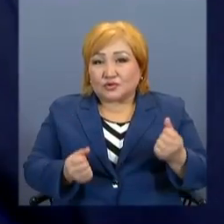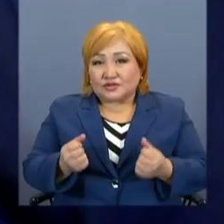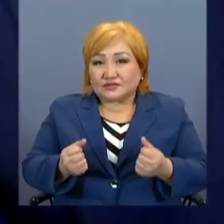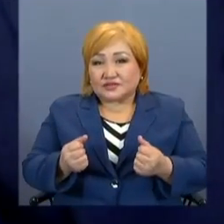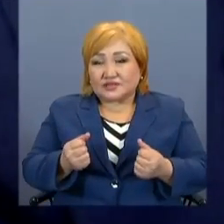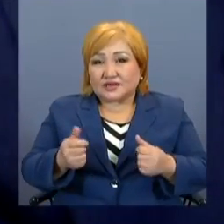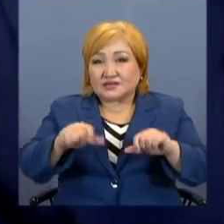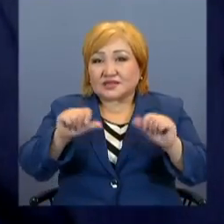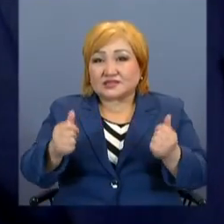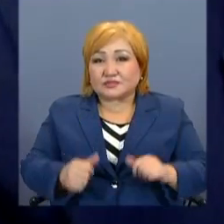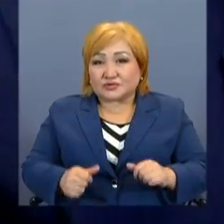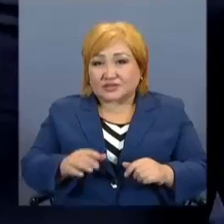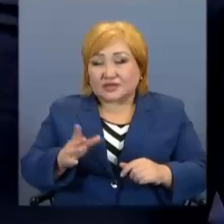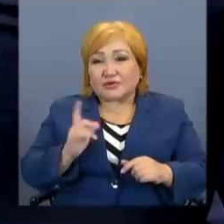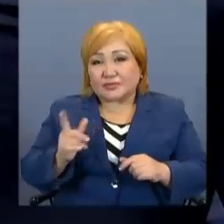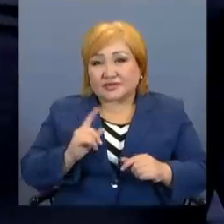бір-біріне хабарлап отырады екен.